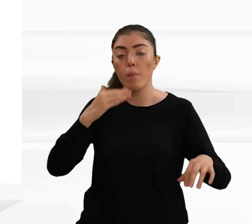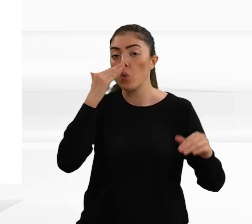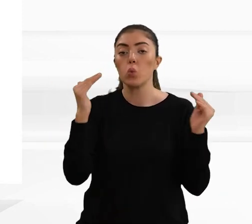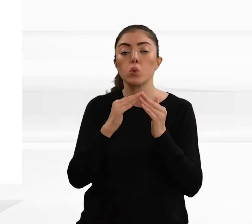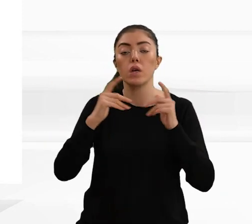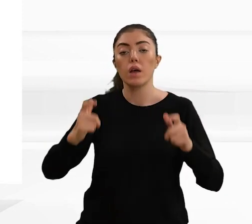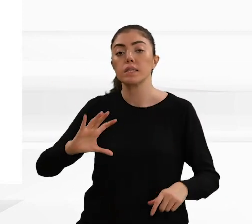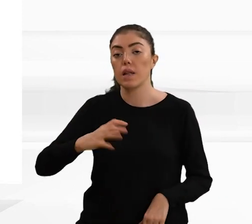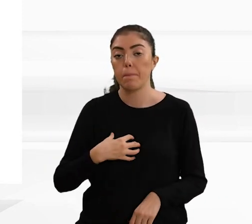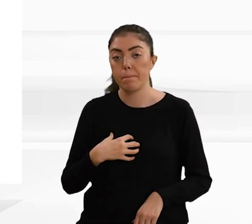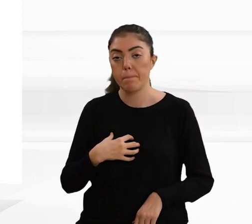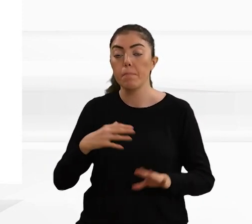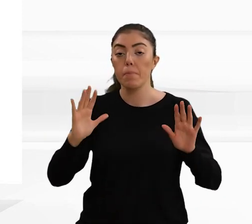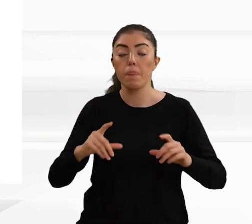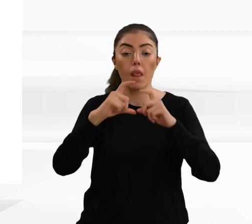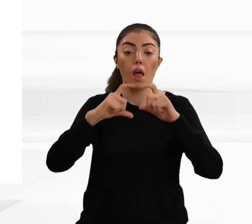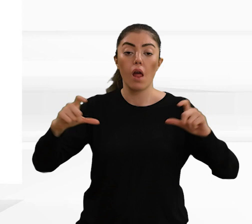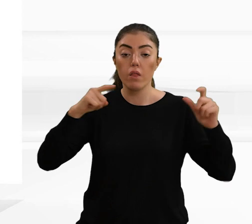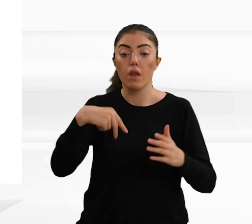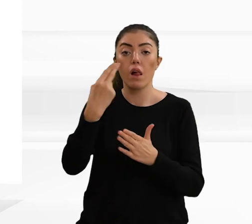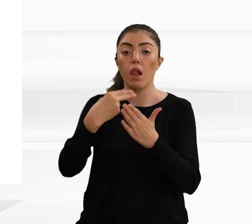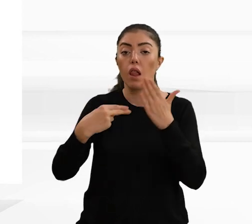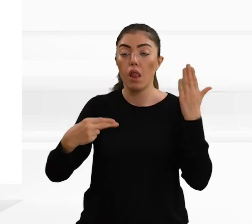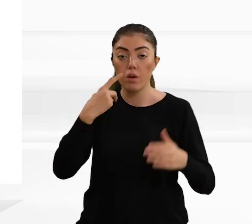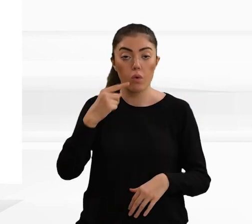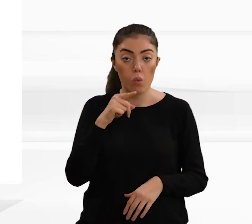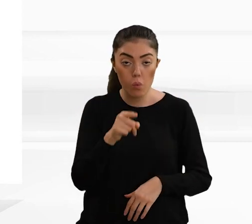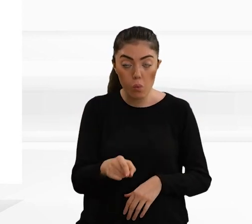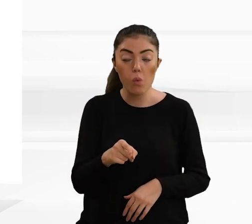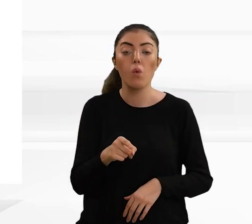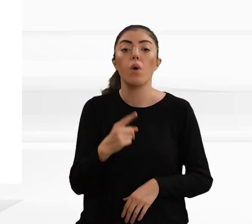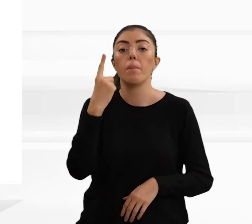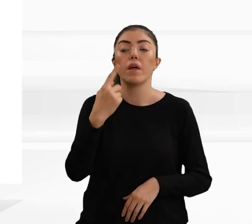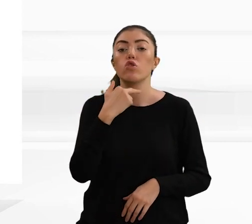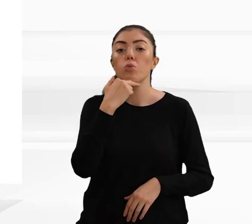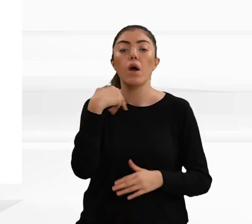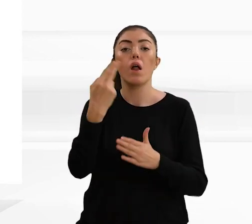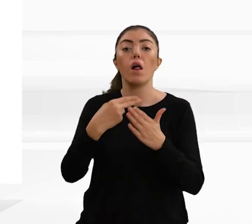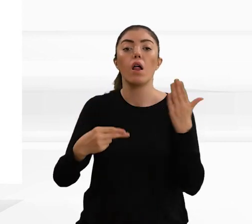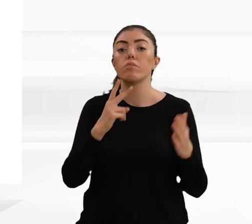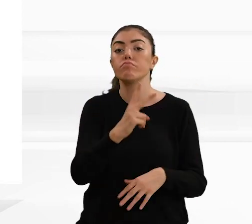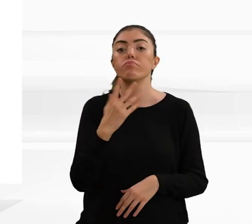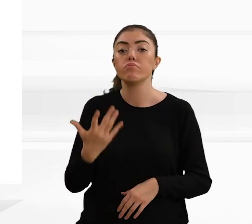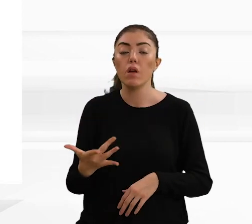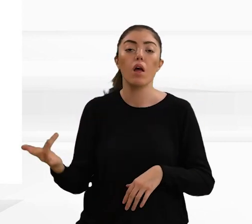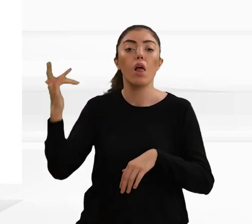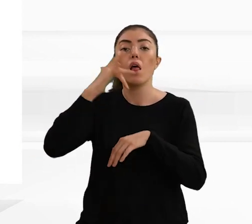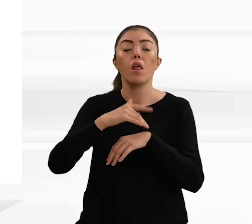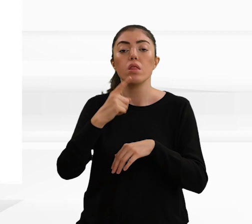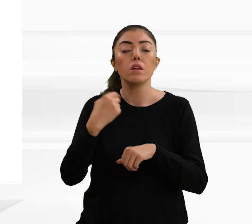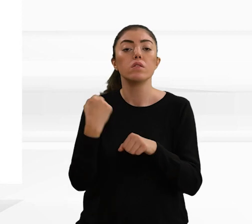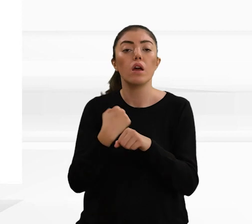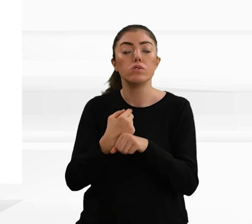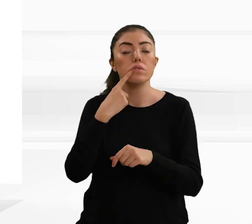arasında yer alır haritadaki taralı alanlardan 1 nolu taralı alan Kayalık